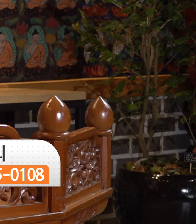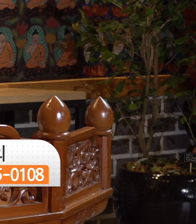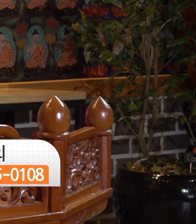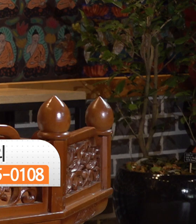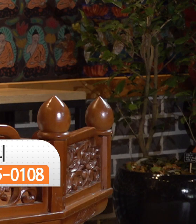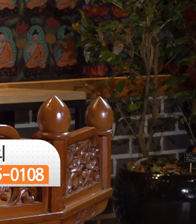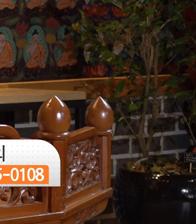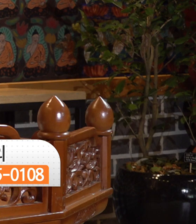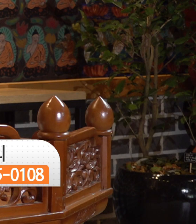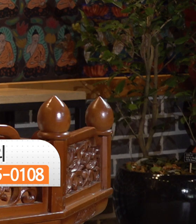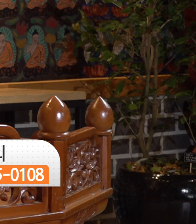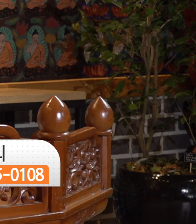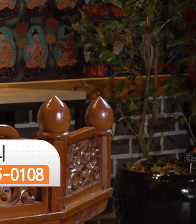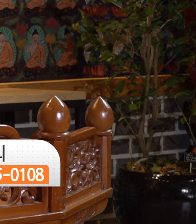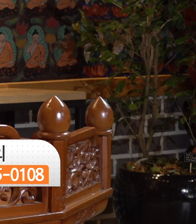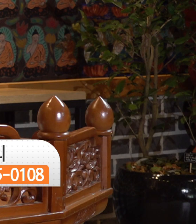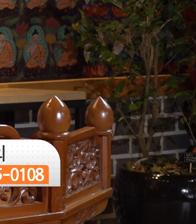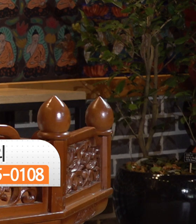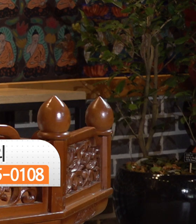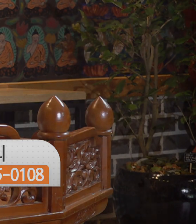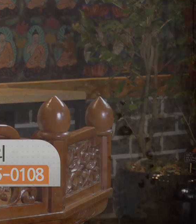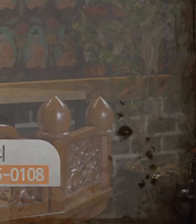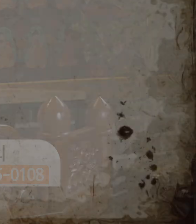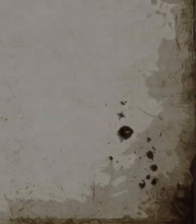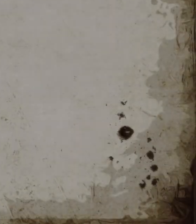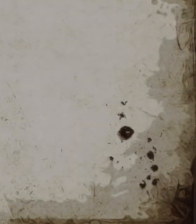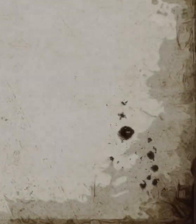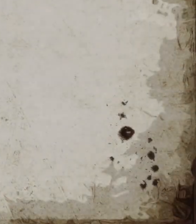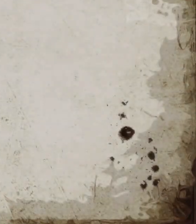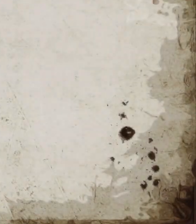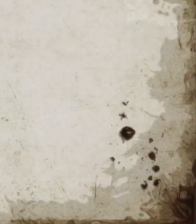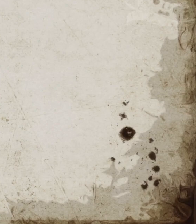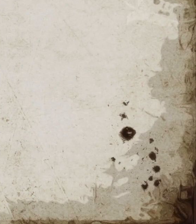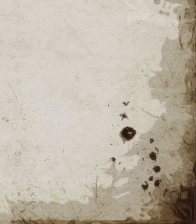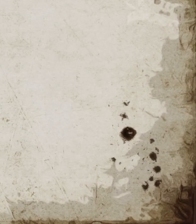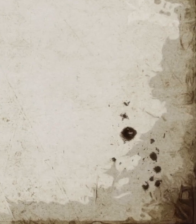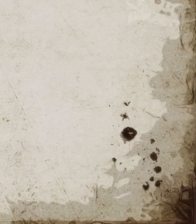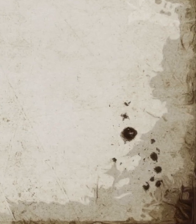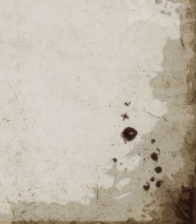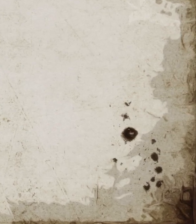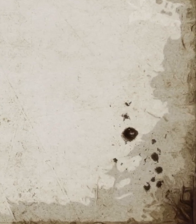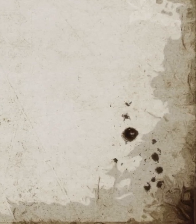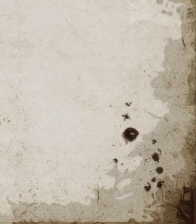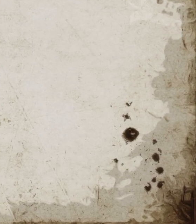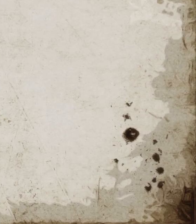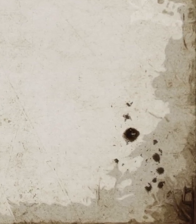관심과 후원을 부탁드립니다.